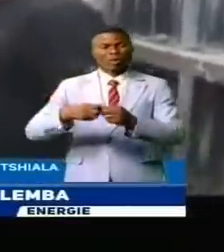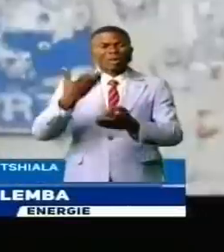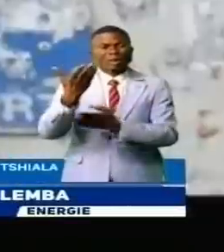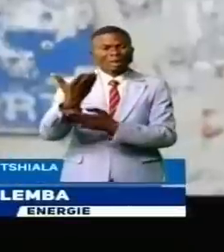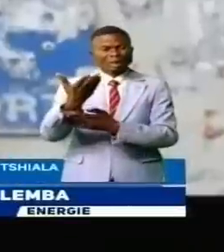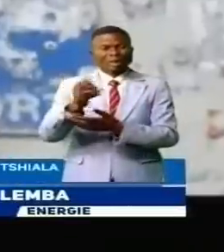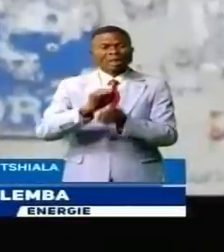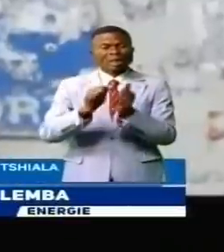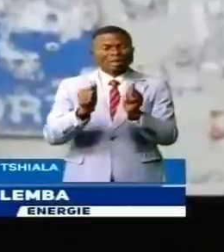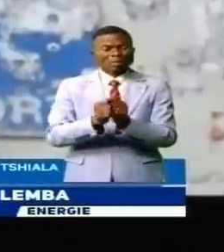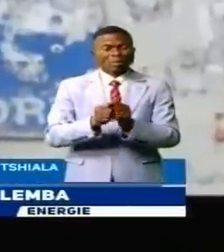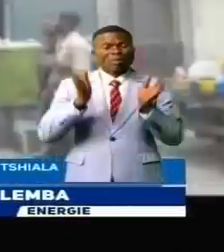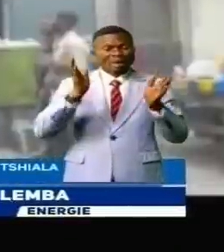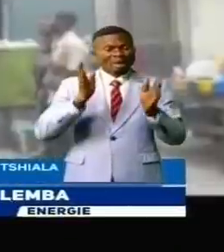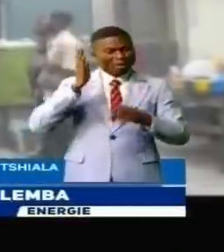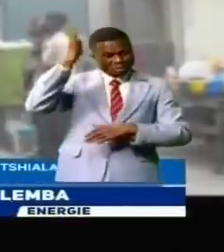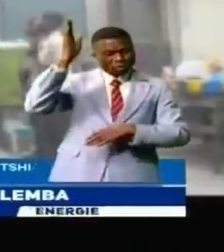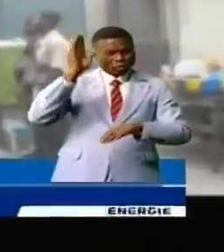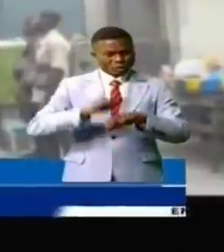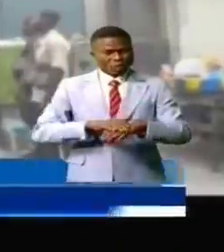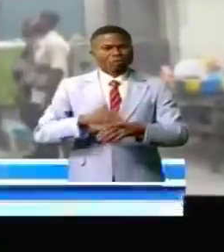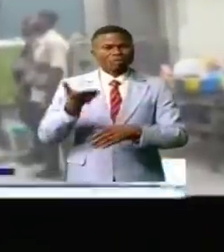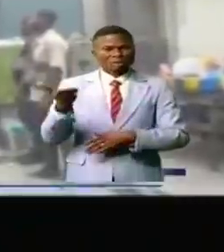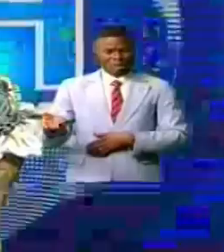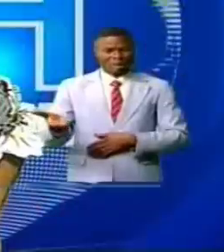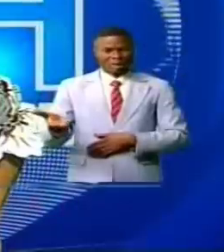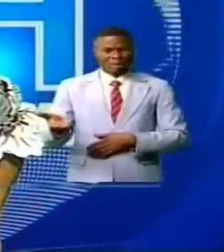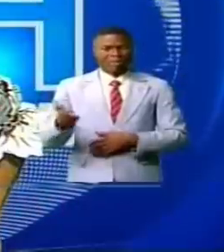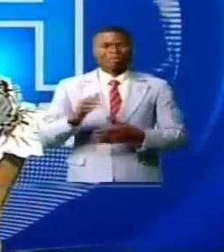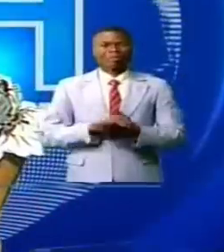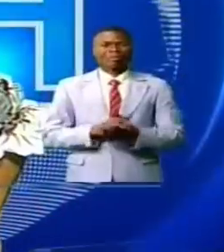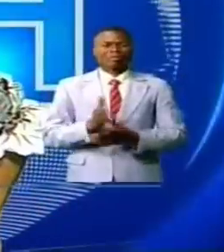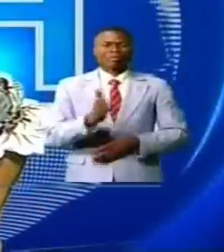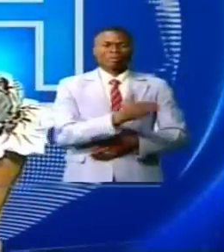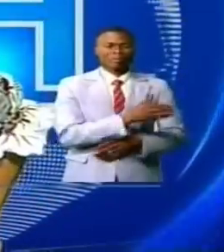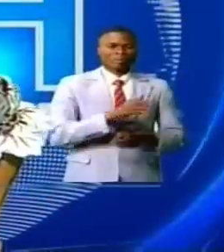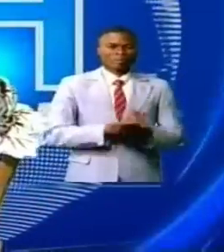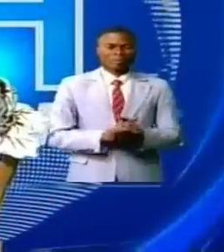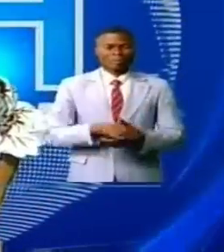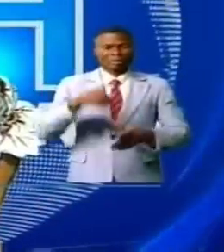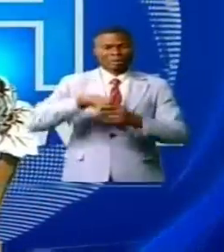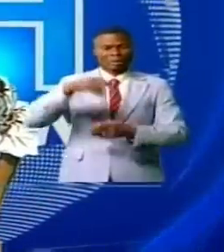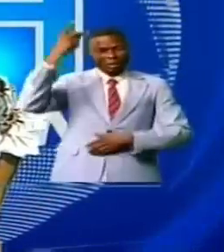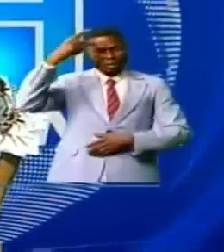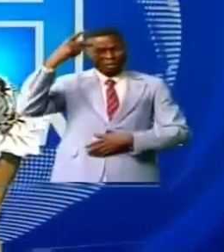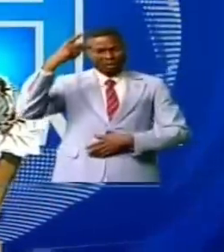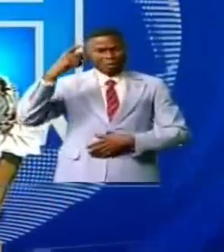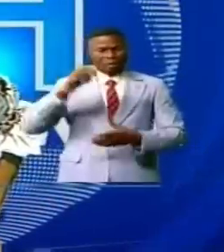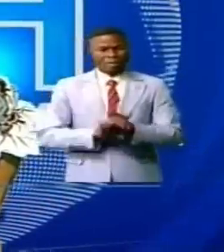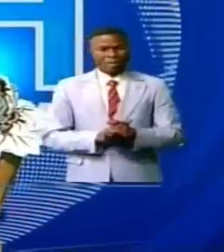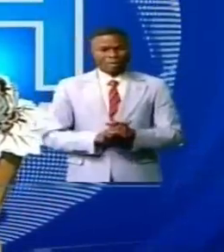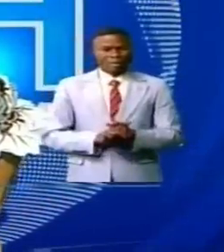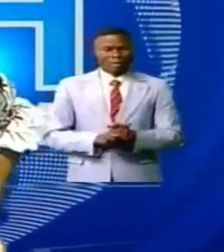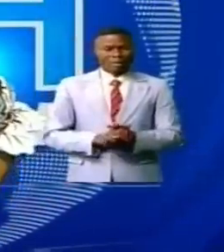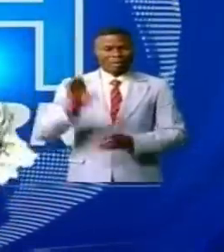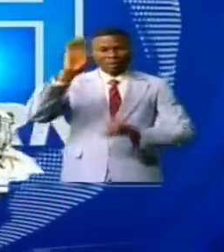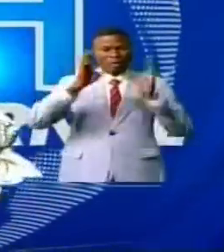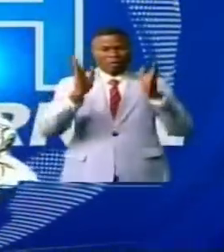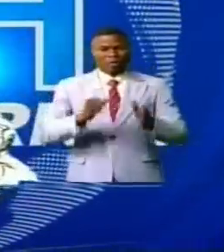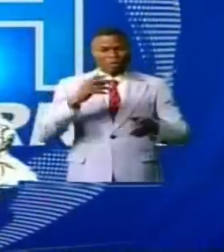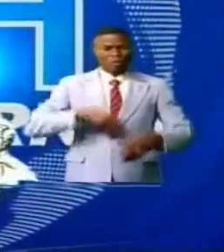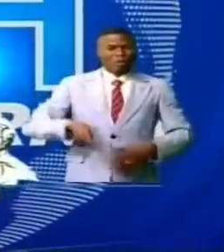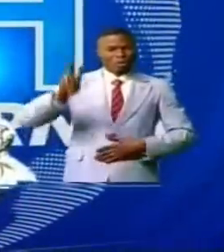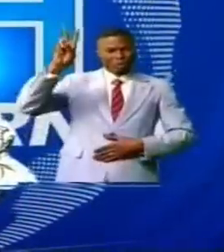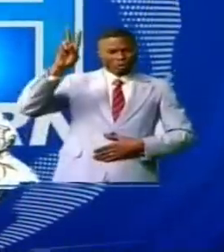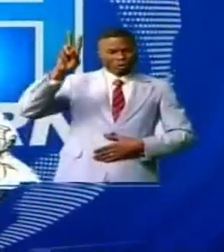sur les éventuelles conséquences de cette situation. En politique, le corps d'élite scientifique de l'UDPS sera